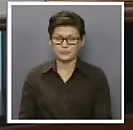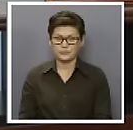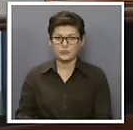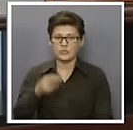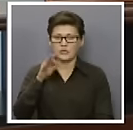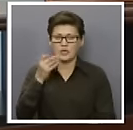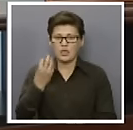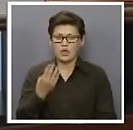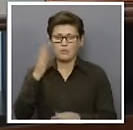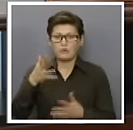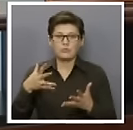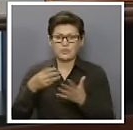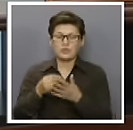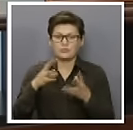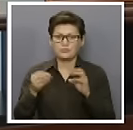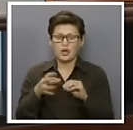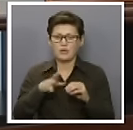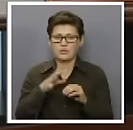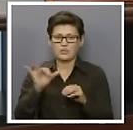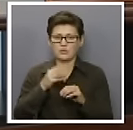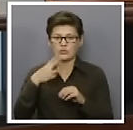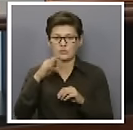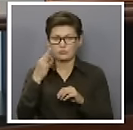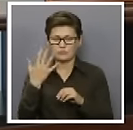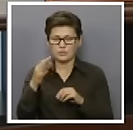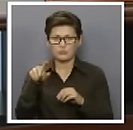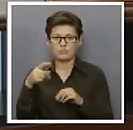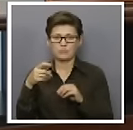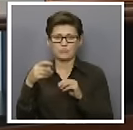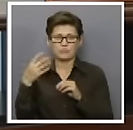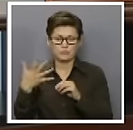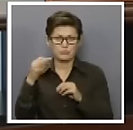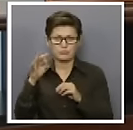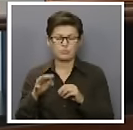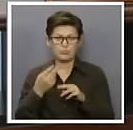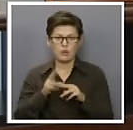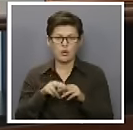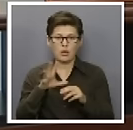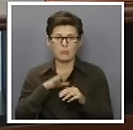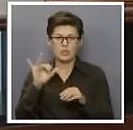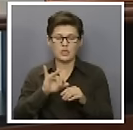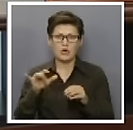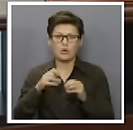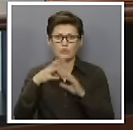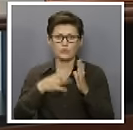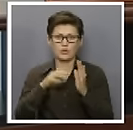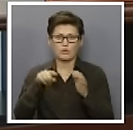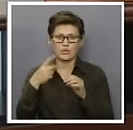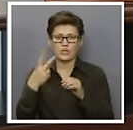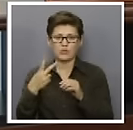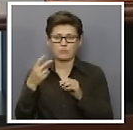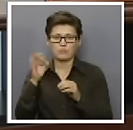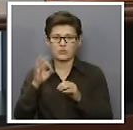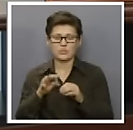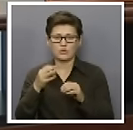Компенсация будет выплачиваться. Жалпы алғанда өтемақы көлемі 35,5% құрайды. Салымшыларға 2016 жылы 19,2%,